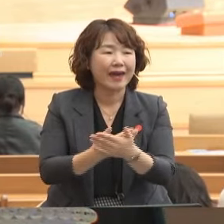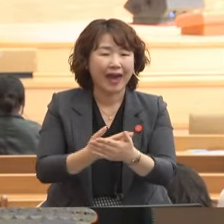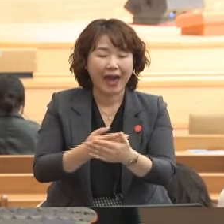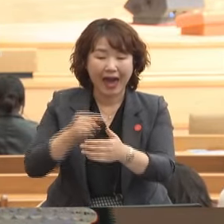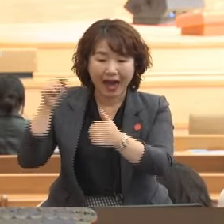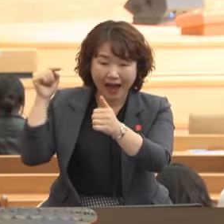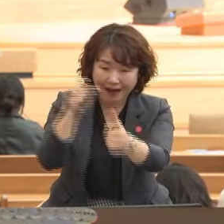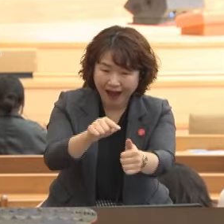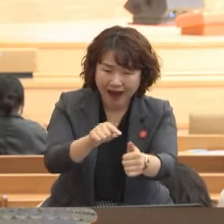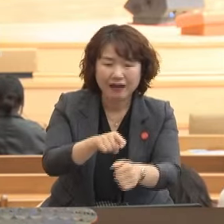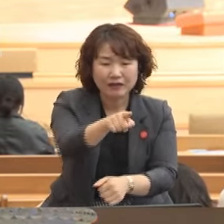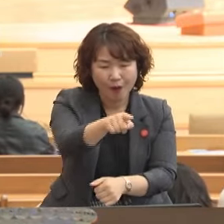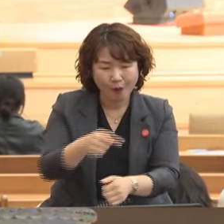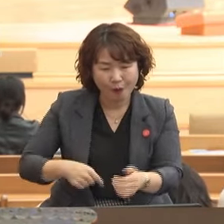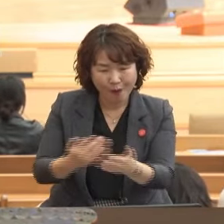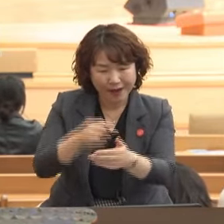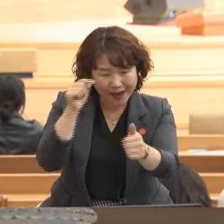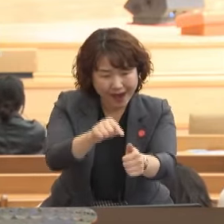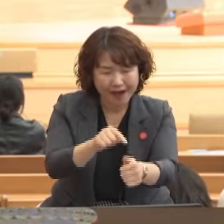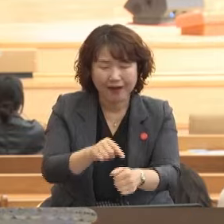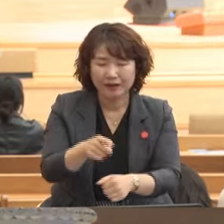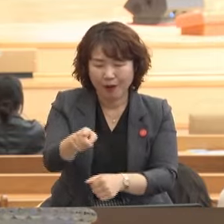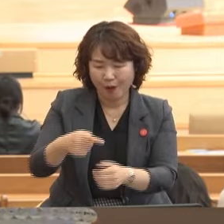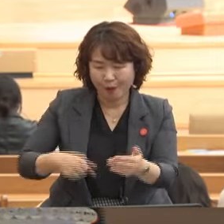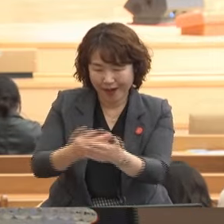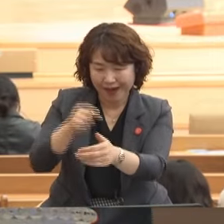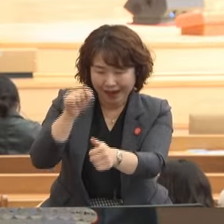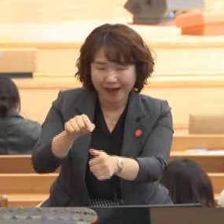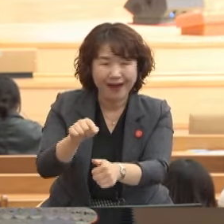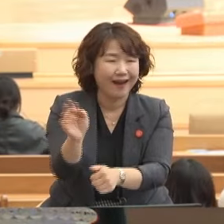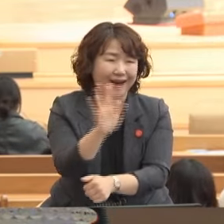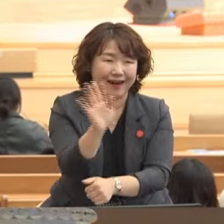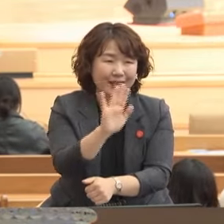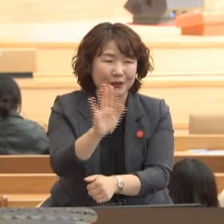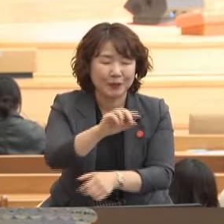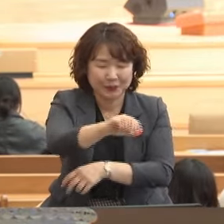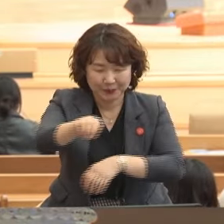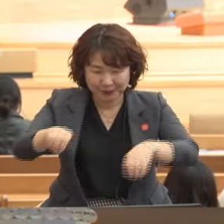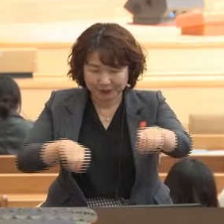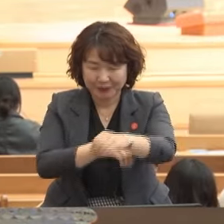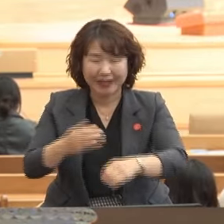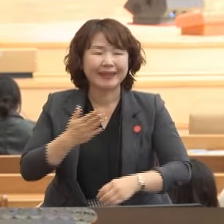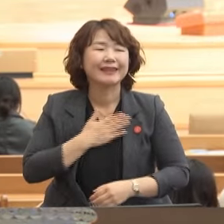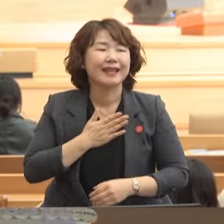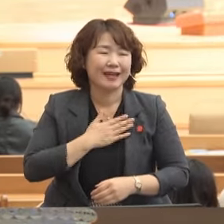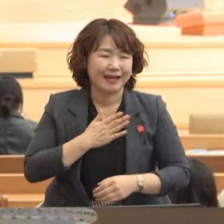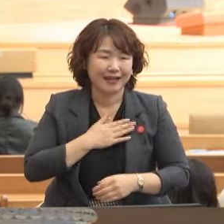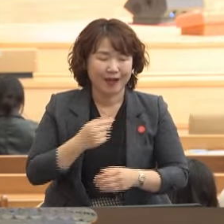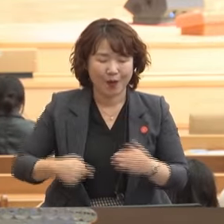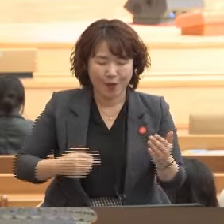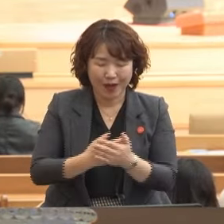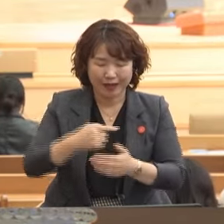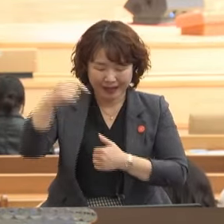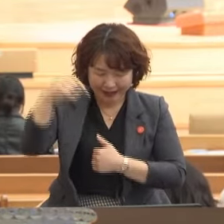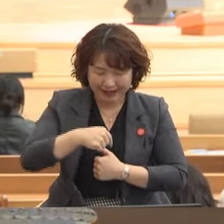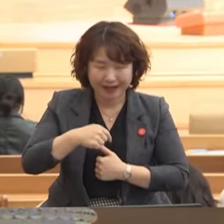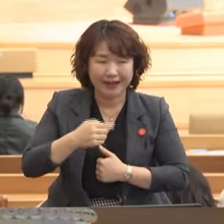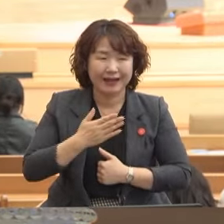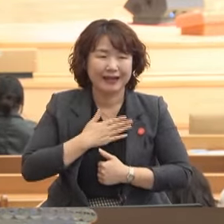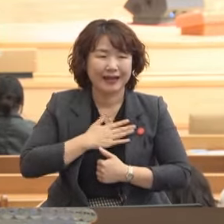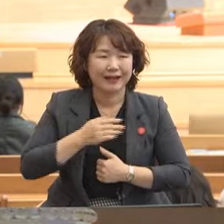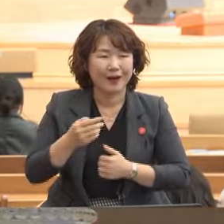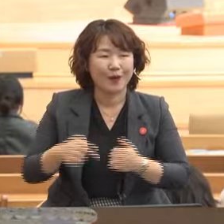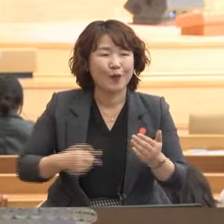향해서 네 회개해라. 회개하라. 그게 아니고 나를 향해서 회개하라. 이거죠.